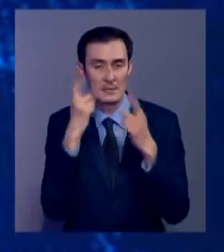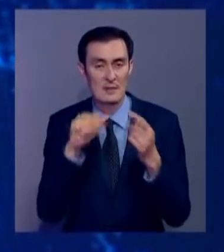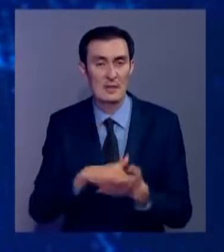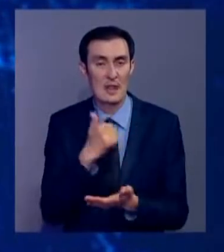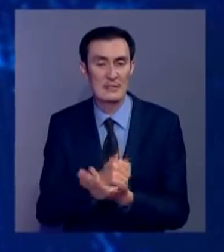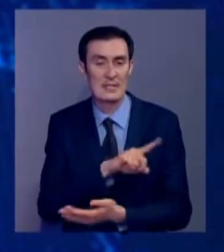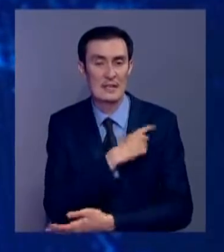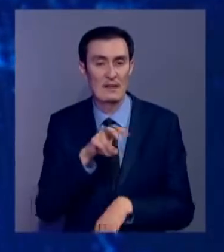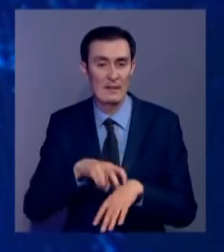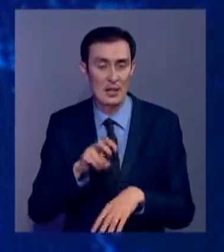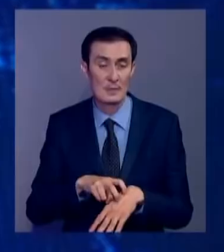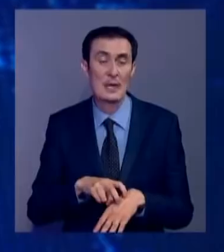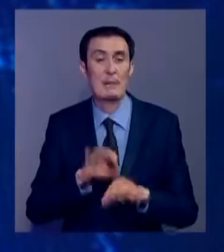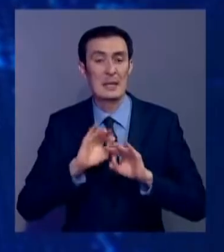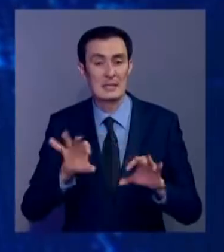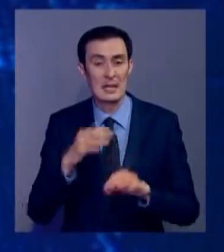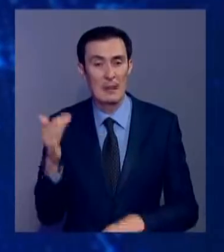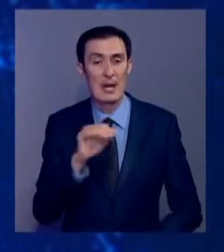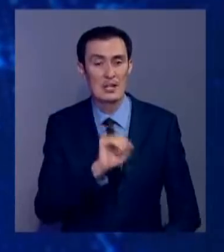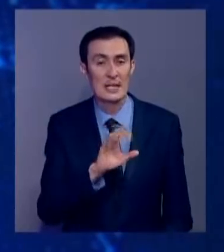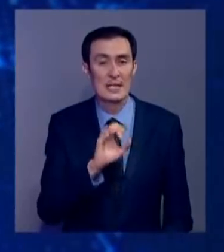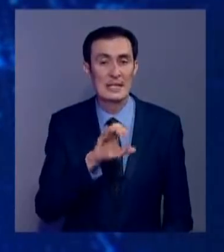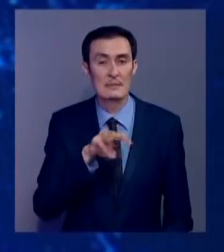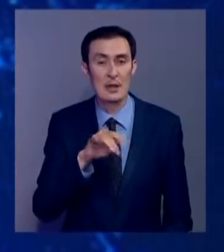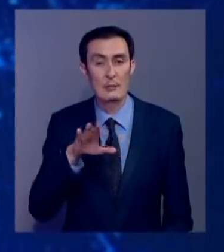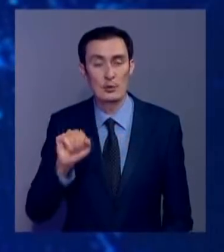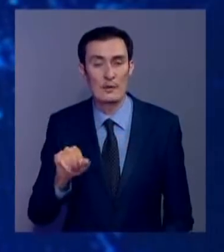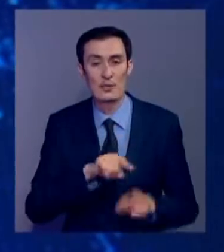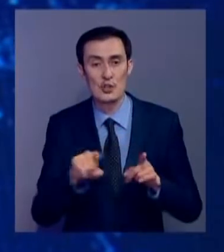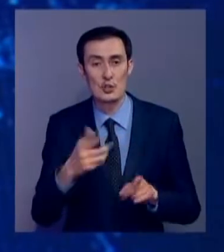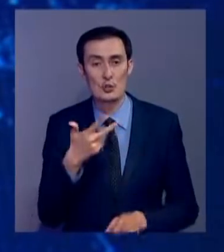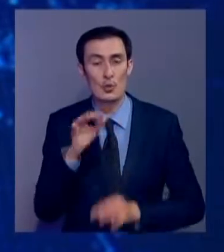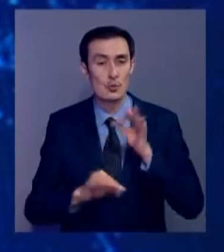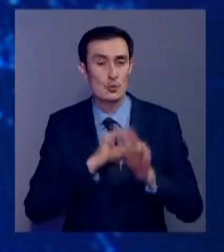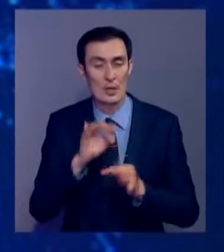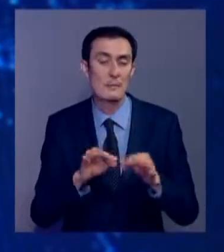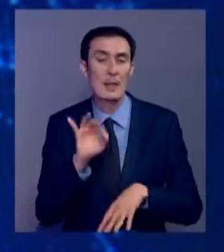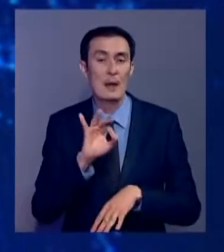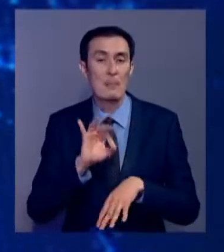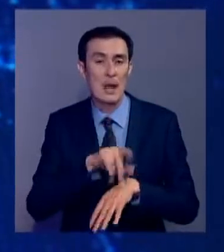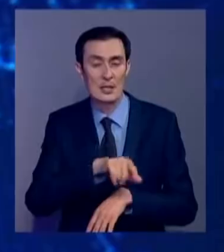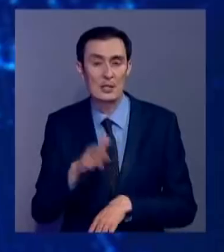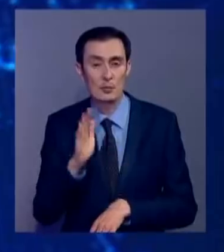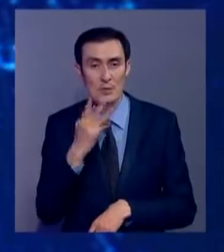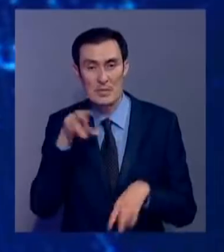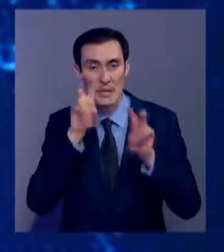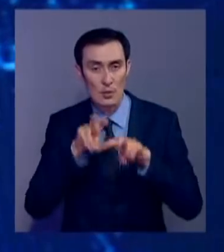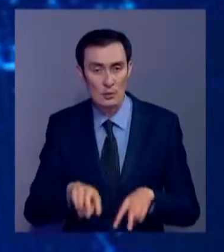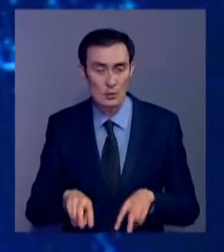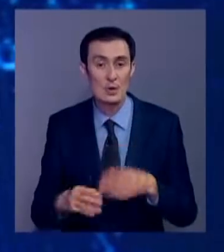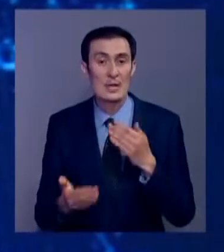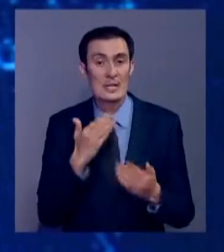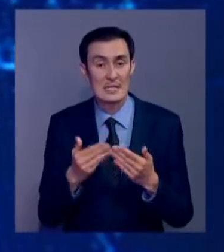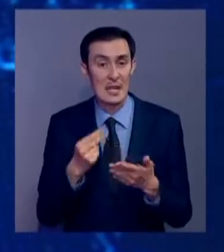главный государственный санитарный врач. По словам Айжан Есмаганбетовой, в течение 3 суток больные будут проходить диагностику.